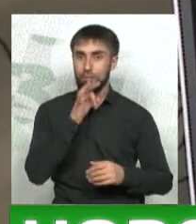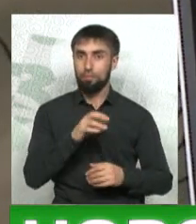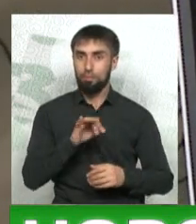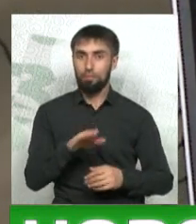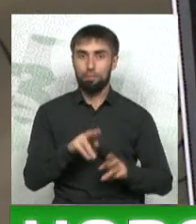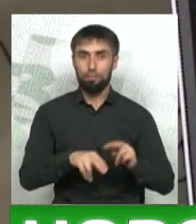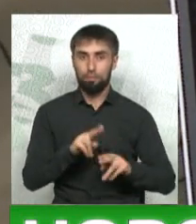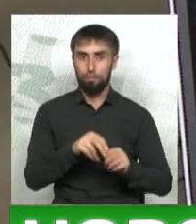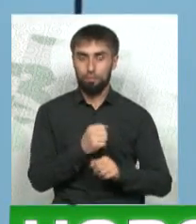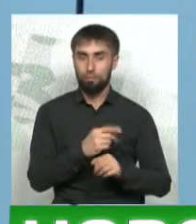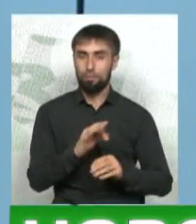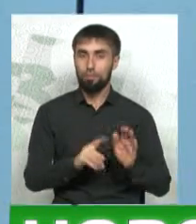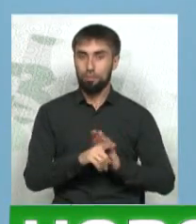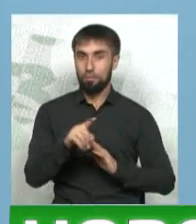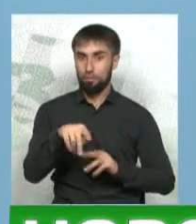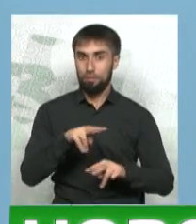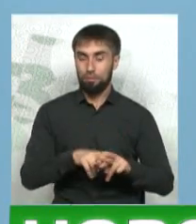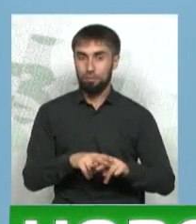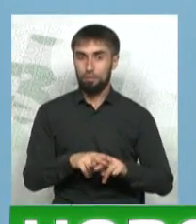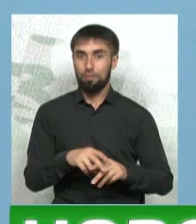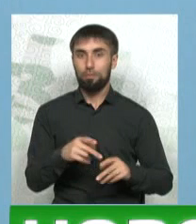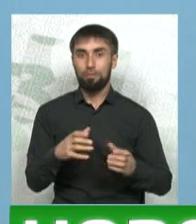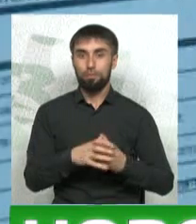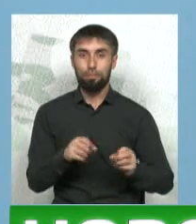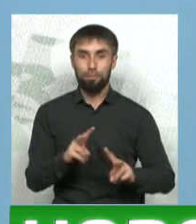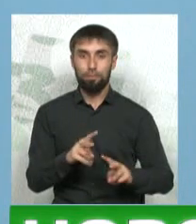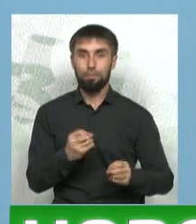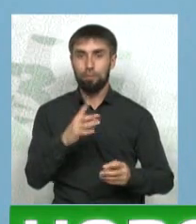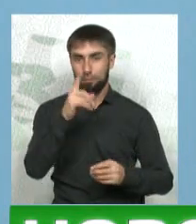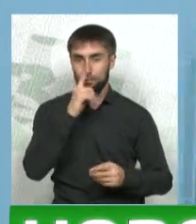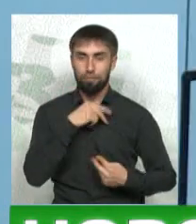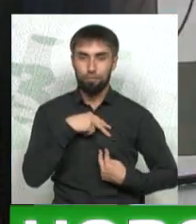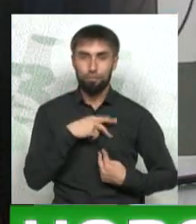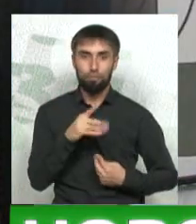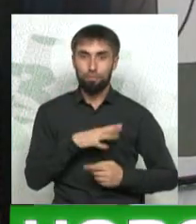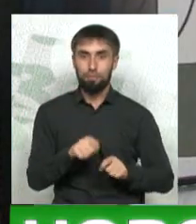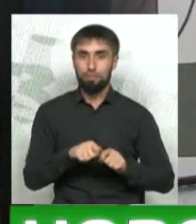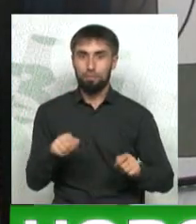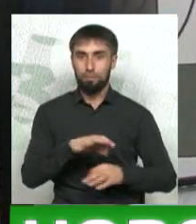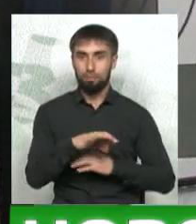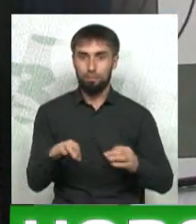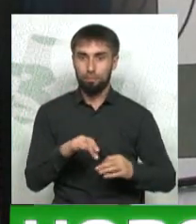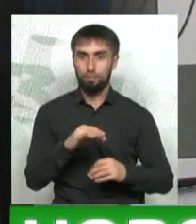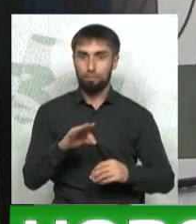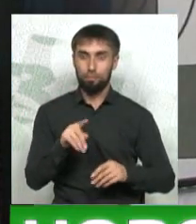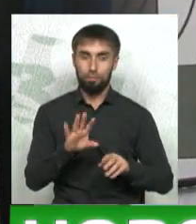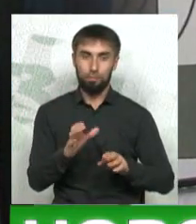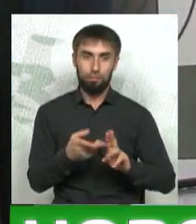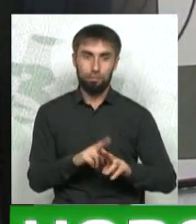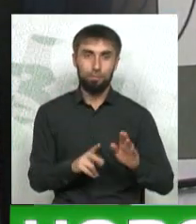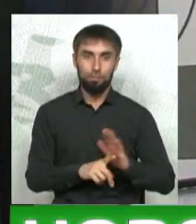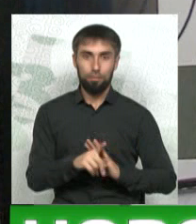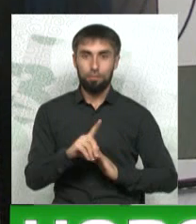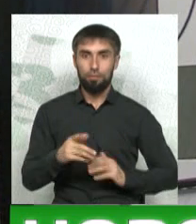приводят строители, но начинается все именно здесь. Группа специалистов несколько месяцев трудится, чтобы создать проект. Именно с него и